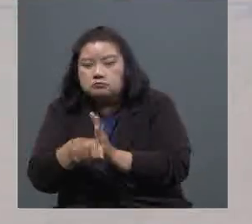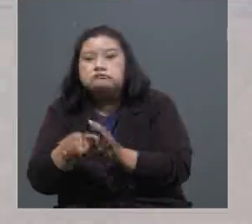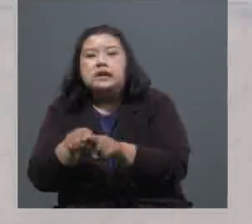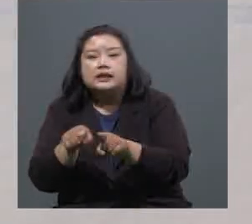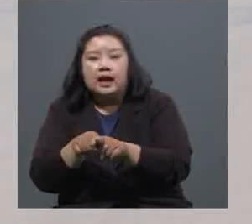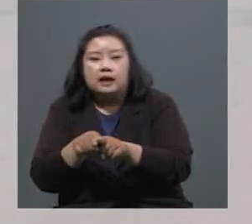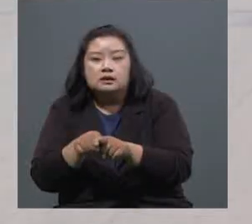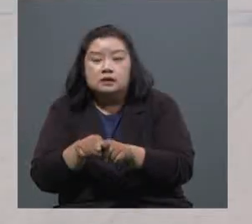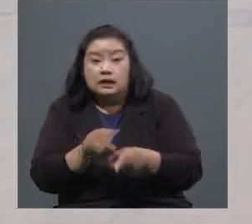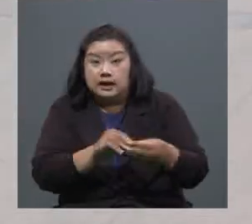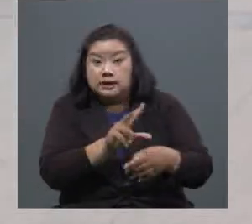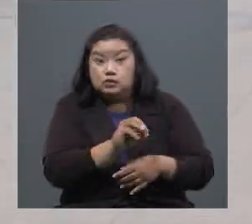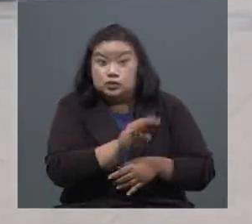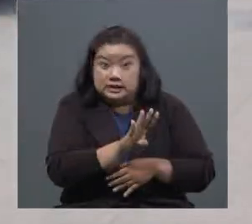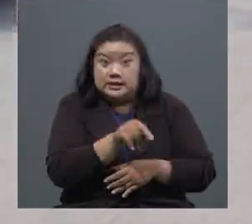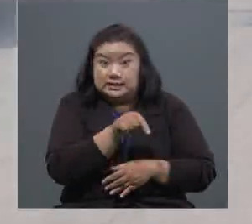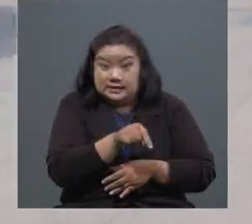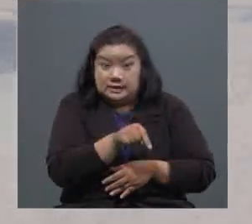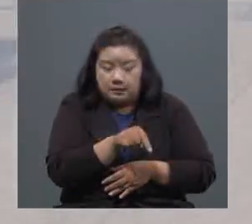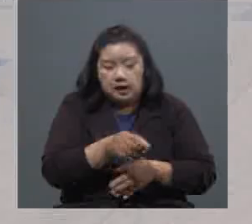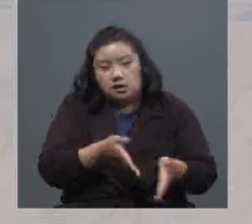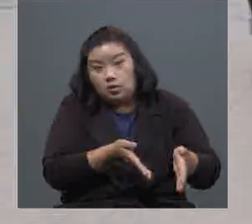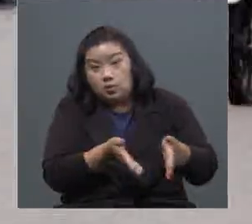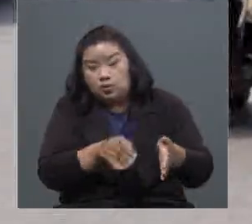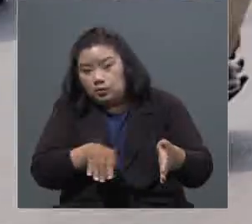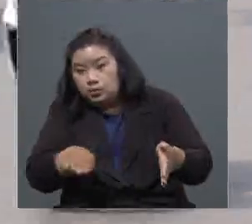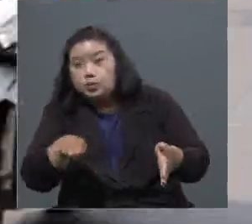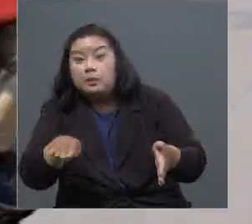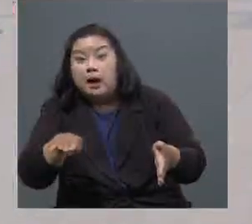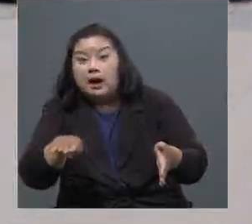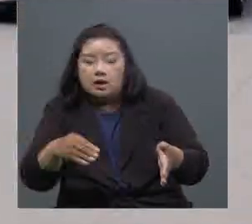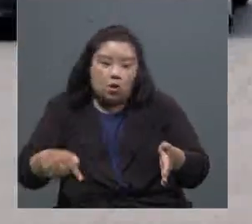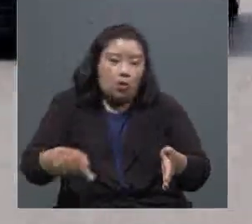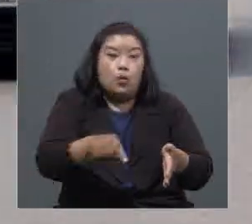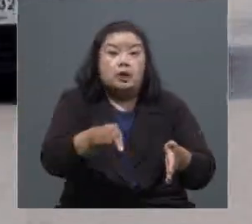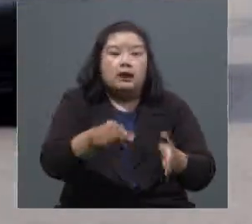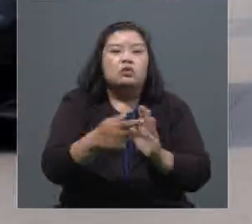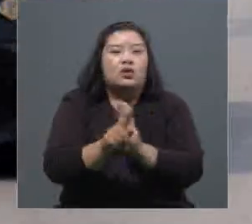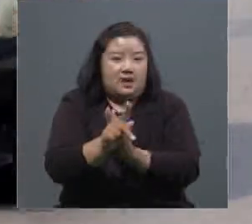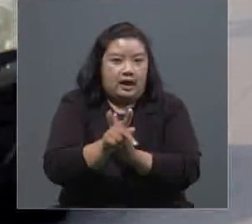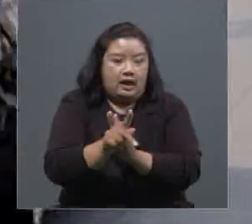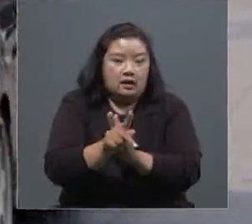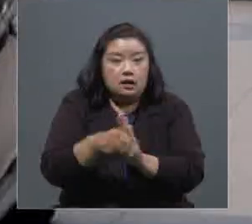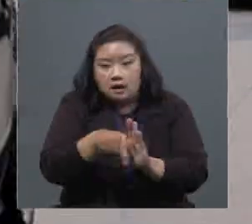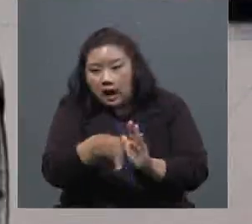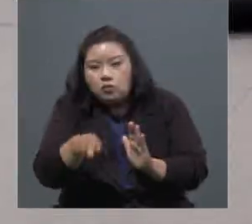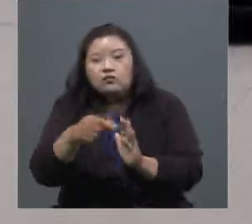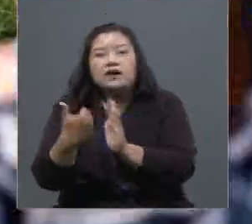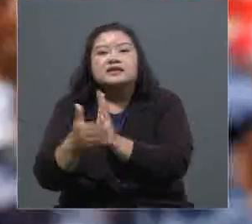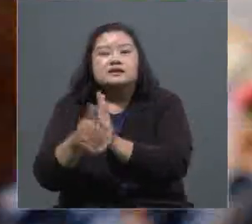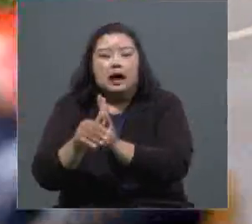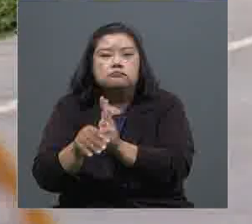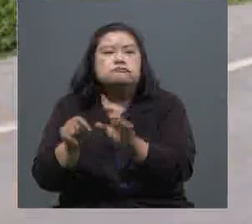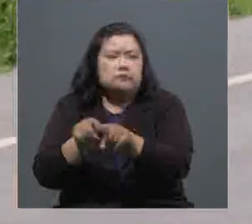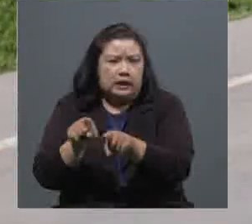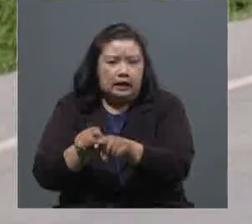จากถนนสาย 304ถนนมิตรภาพแล้วก็ทางด่วนm6เพื่อจะเดินทางต่อไปยังจังหวัดขอนแก่นและจังหวัดอื่นๆภายในภาคอีสานรถก็